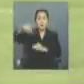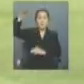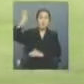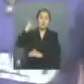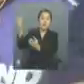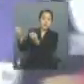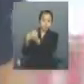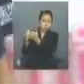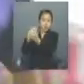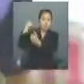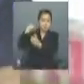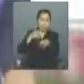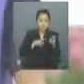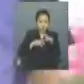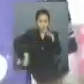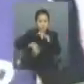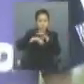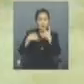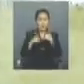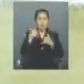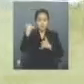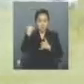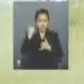ปรุงในการใช้เล่นฟุตบอลอยู่เสม